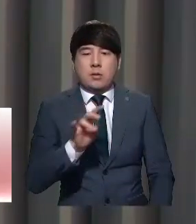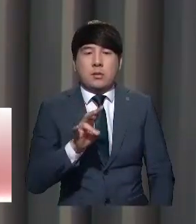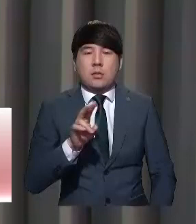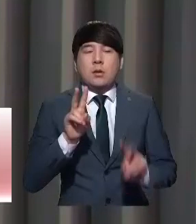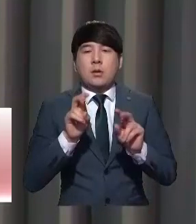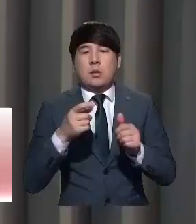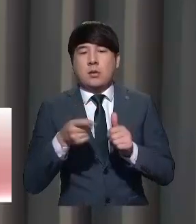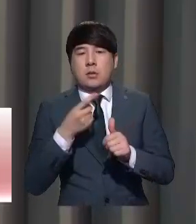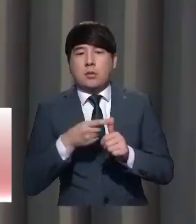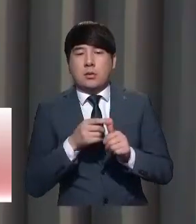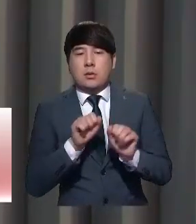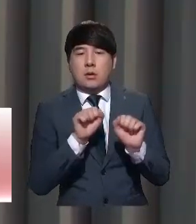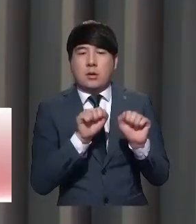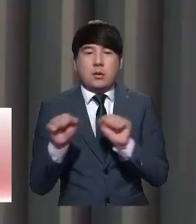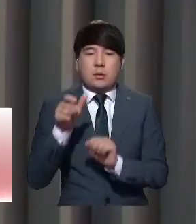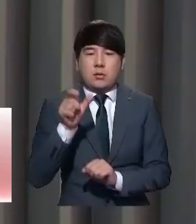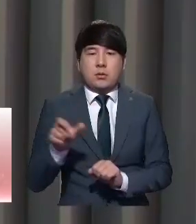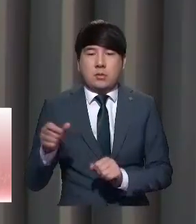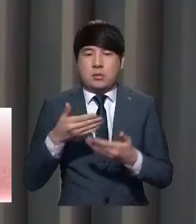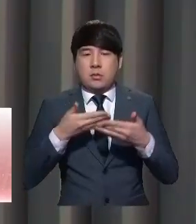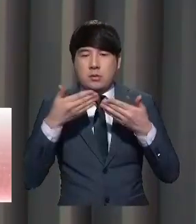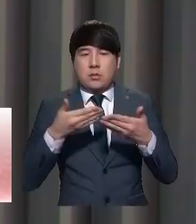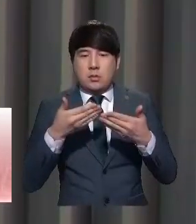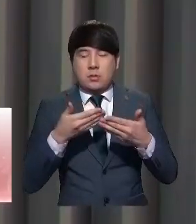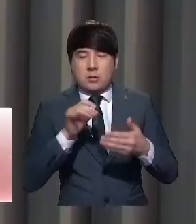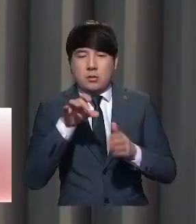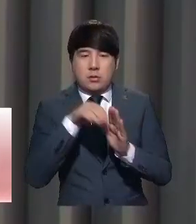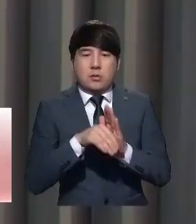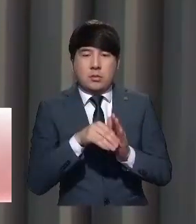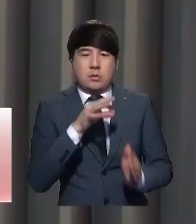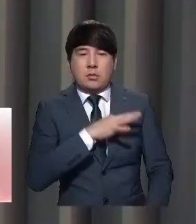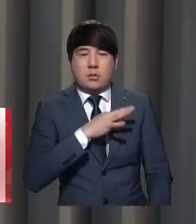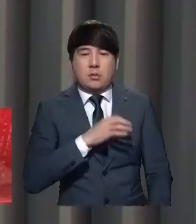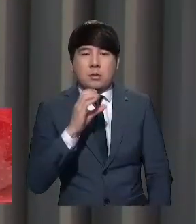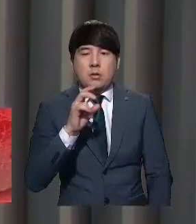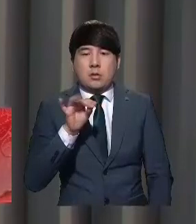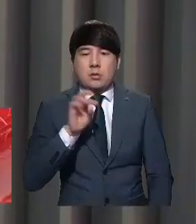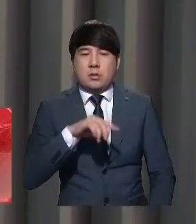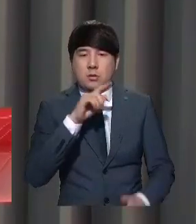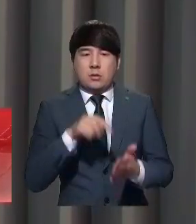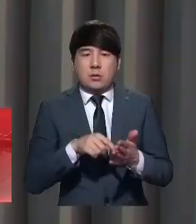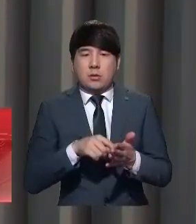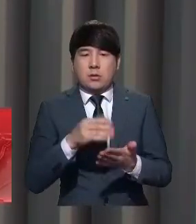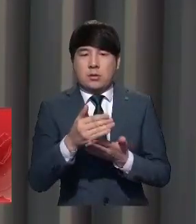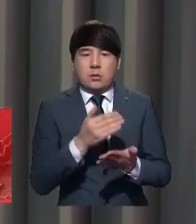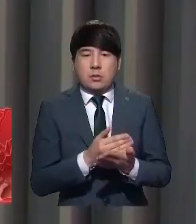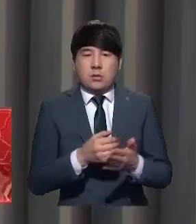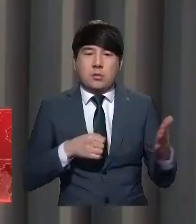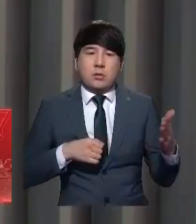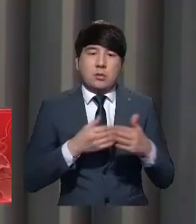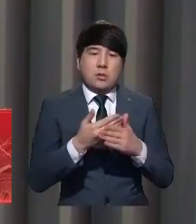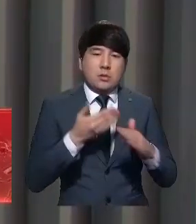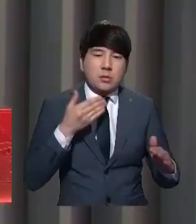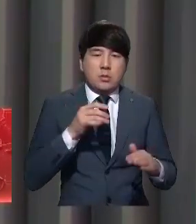знаете, адвокаты читателей. То есть если вдруг у читателей, у пользователей СМИ возникают какие-то вопросы, они в досудебном порядке,